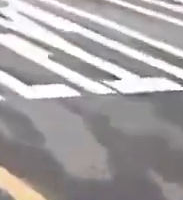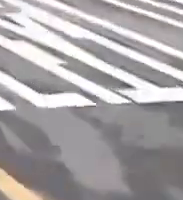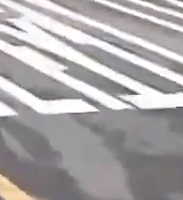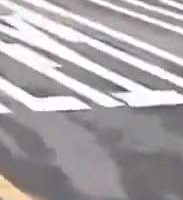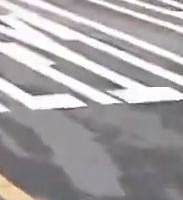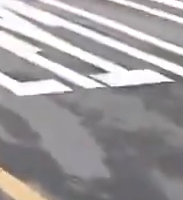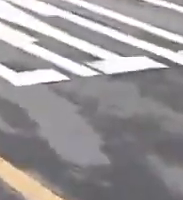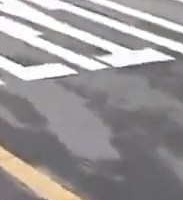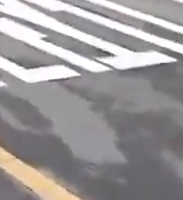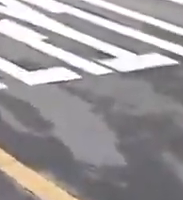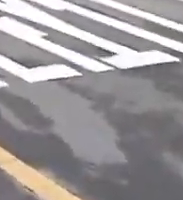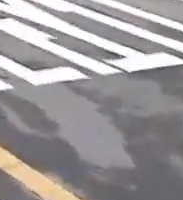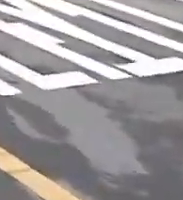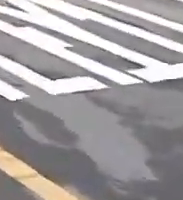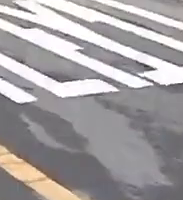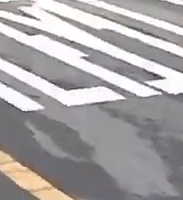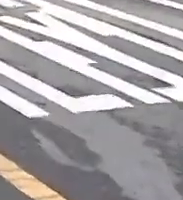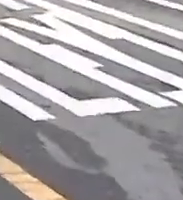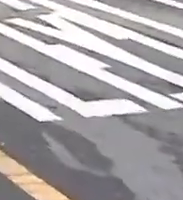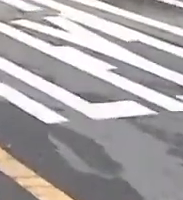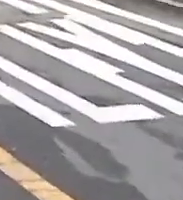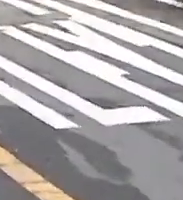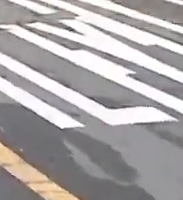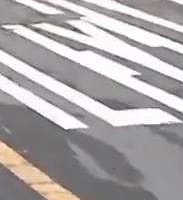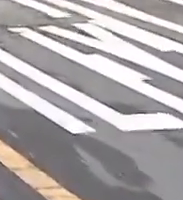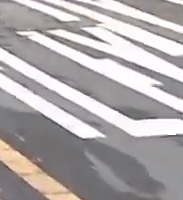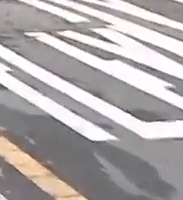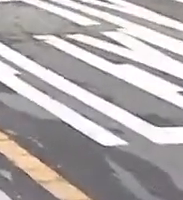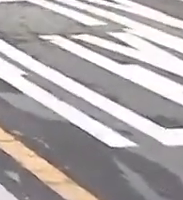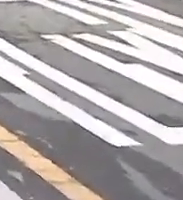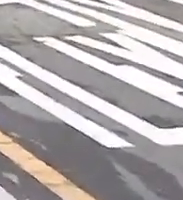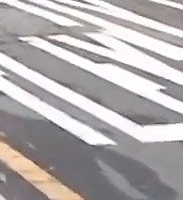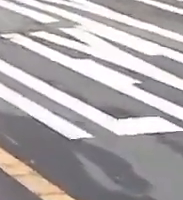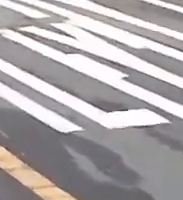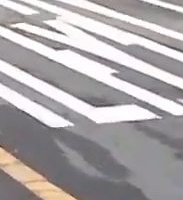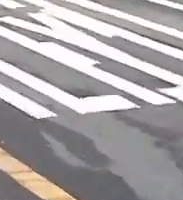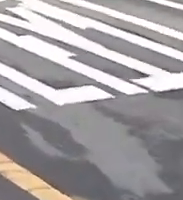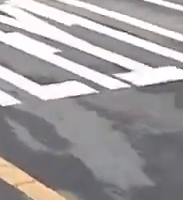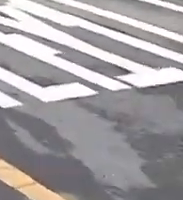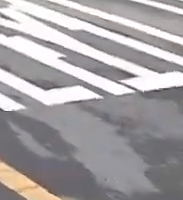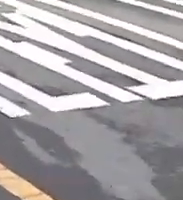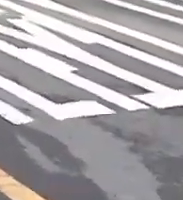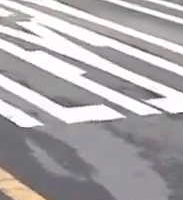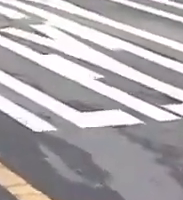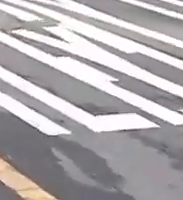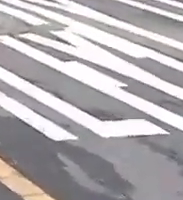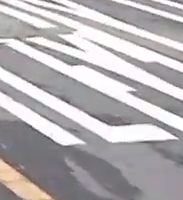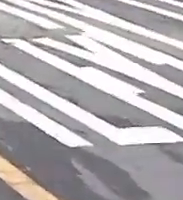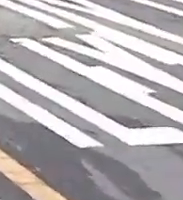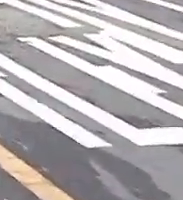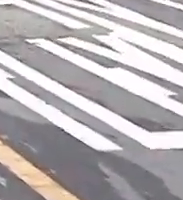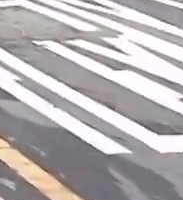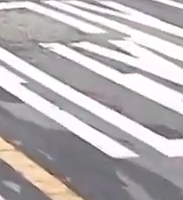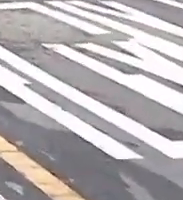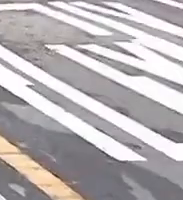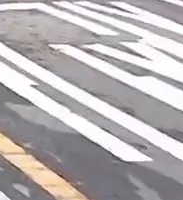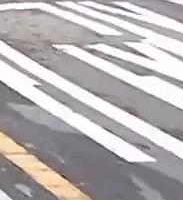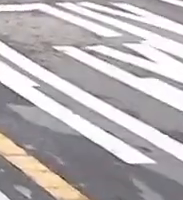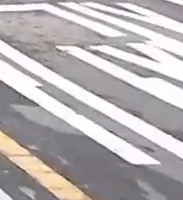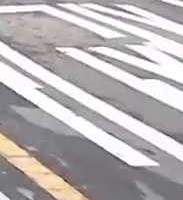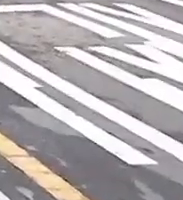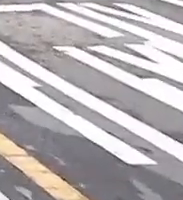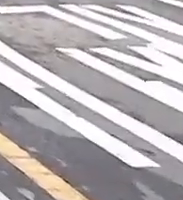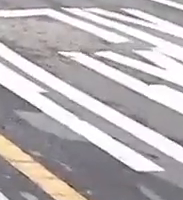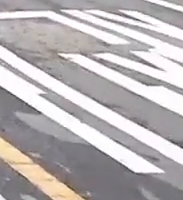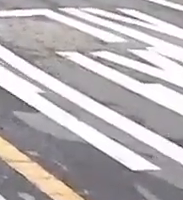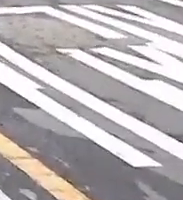김진의 돌직구쇼에 오신 여러분 반갑습니다. 김진입니다. 전 오늘도 이곳 광화문 청계광장에 나와 있습니다. 오늘 아침은 꽤 추운